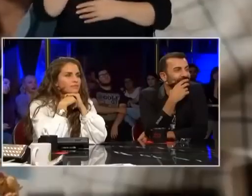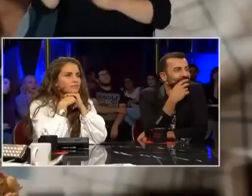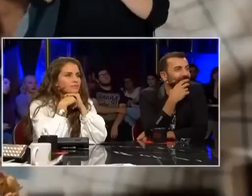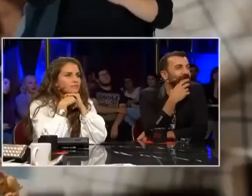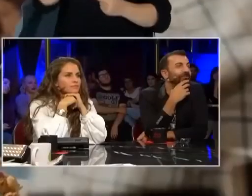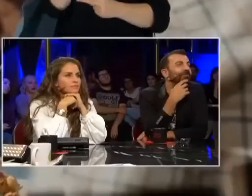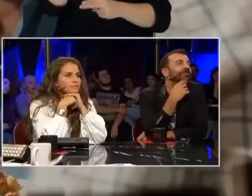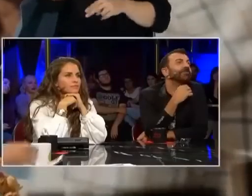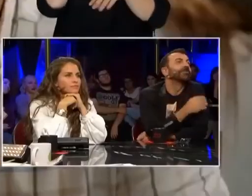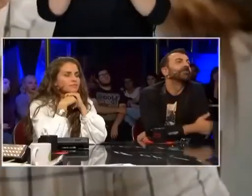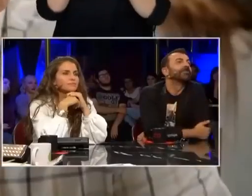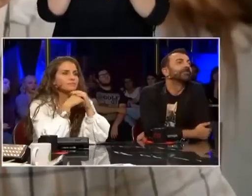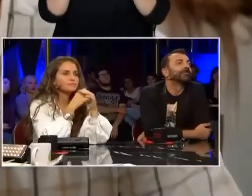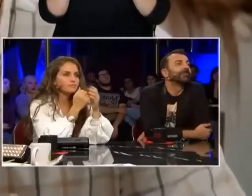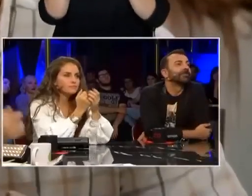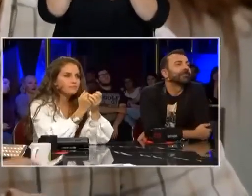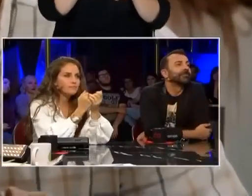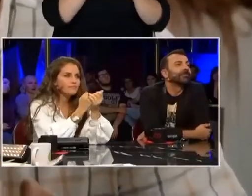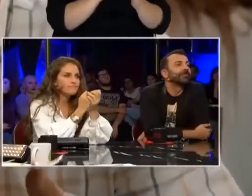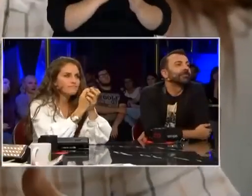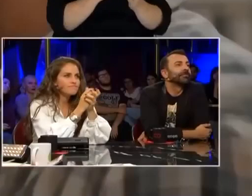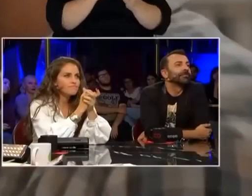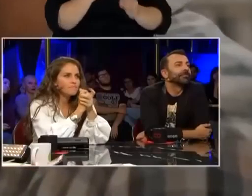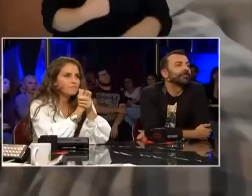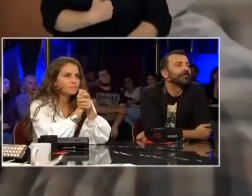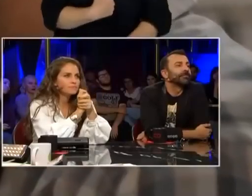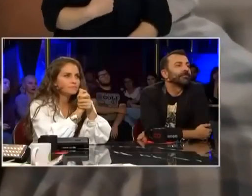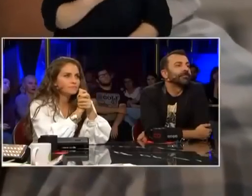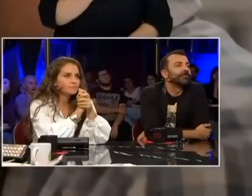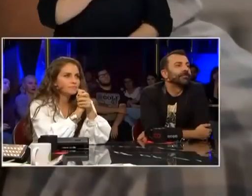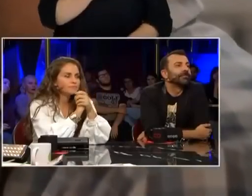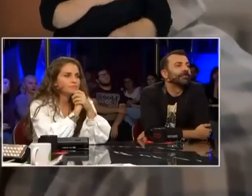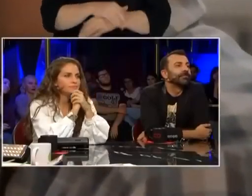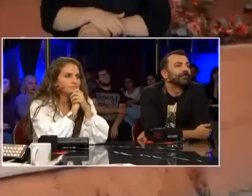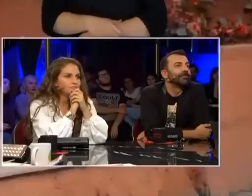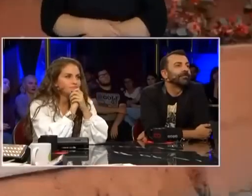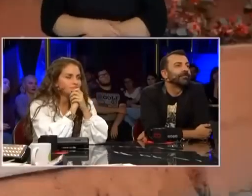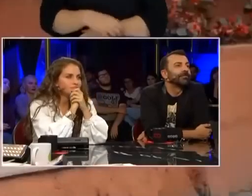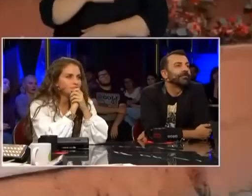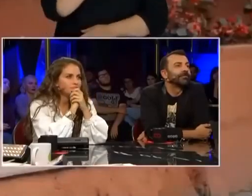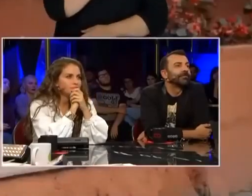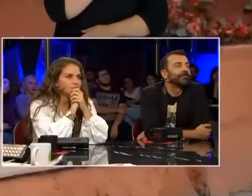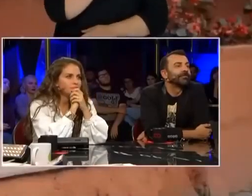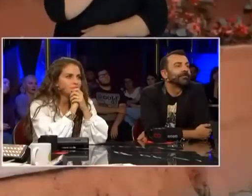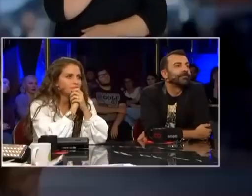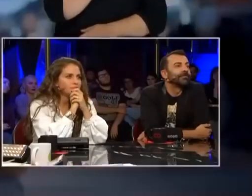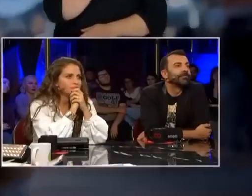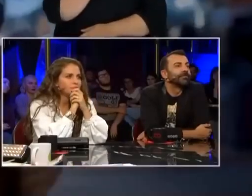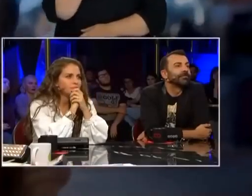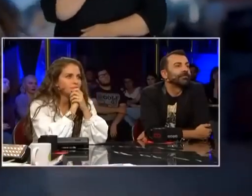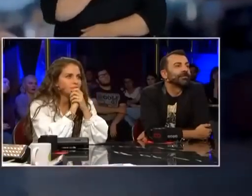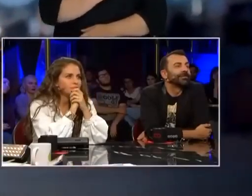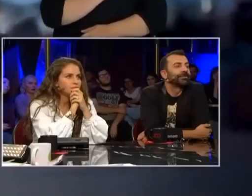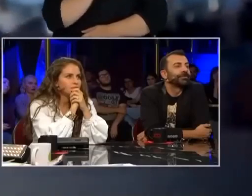hikayeyi bir yerlerden biliyorum biz. Abi. Hissediyorum. aşk ne iç geçirmektir